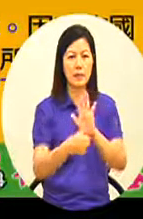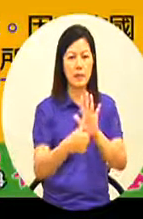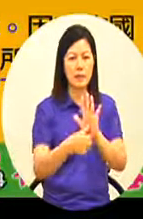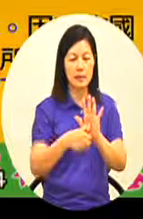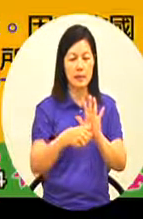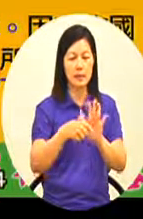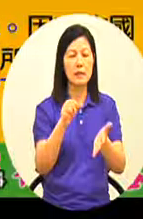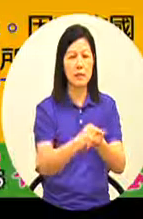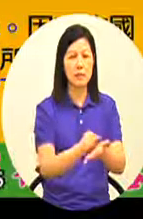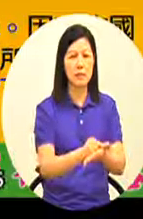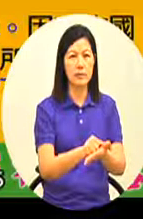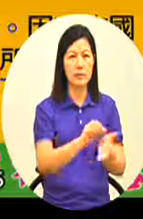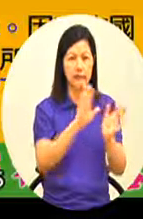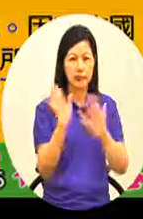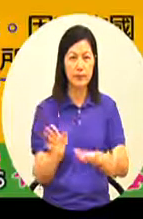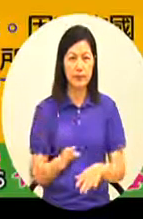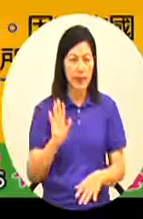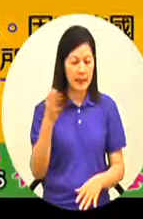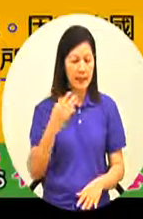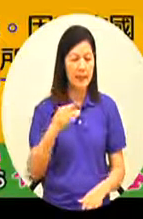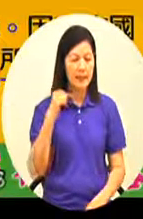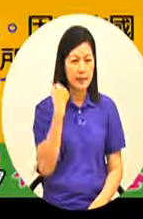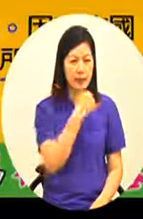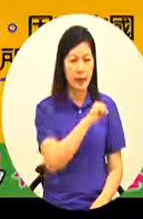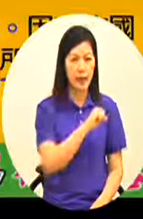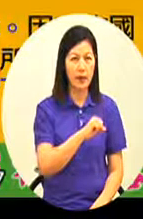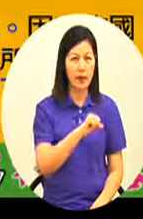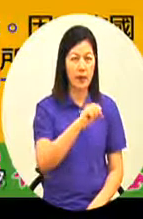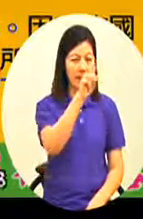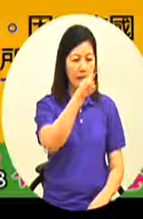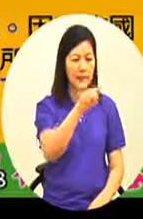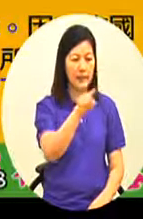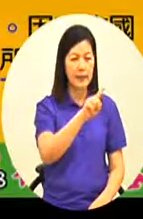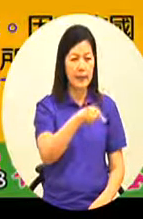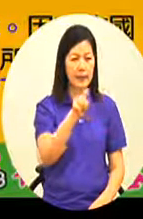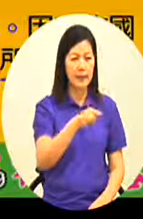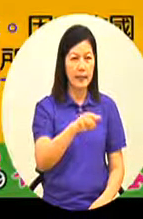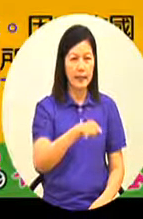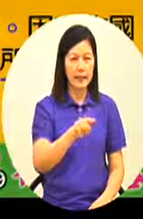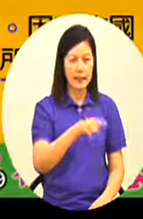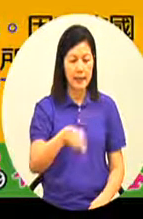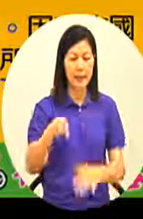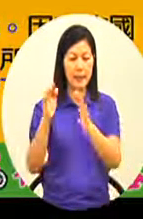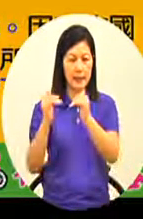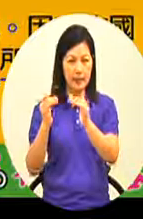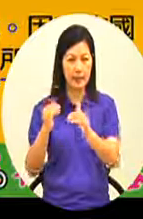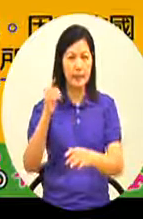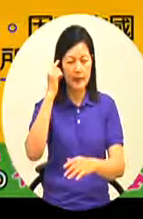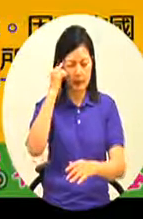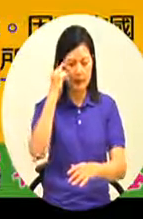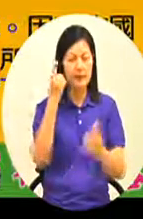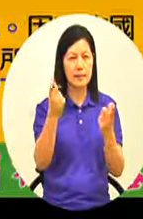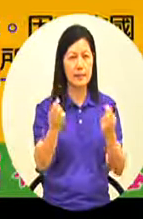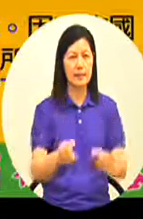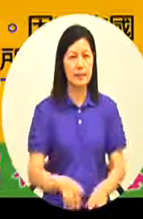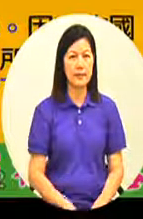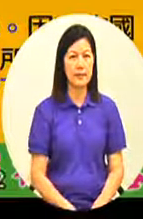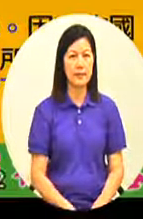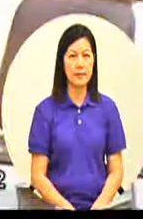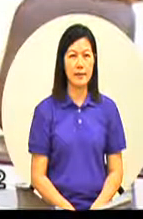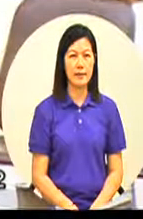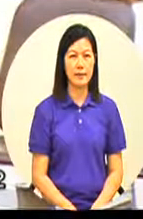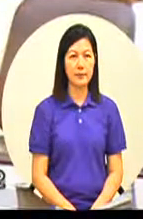咱台湾哈电力哈，还有伊的就是安尼意思。那我们局长，